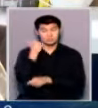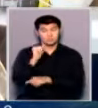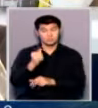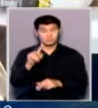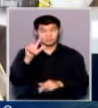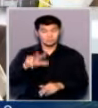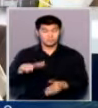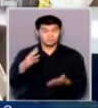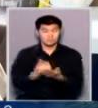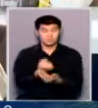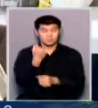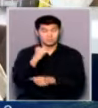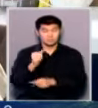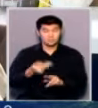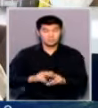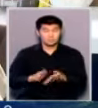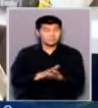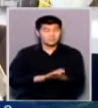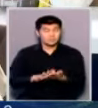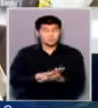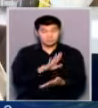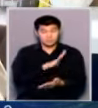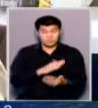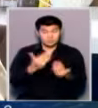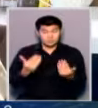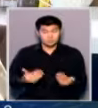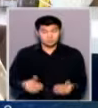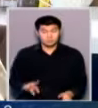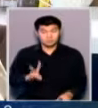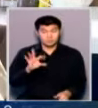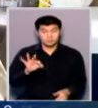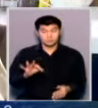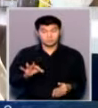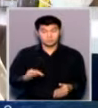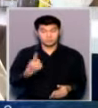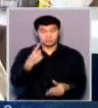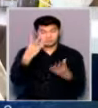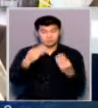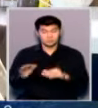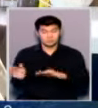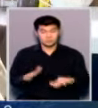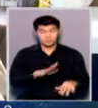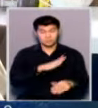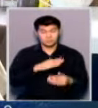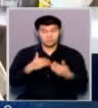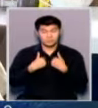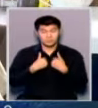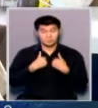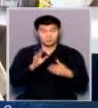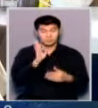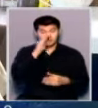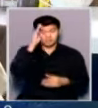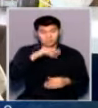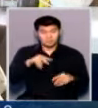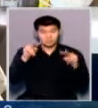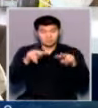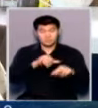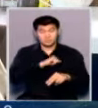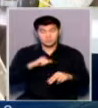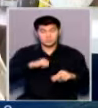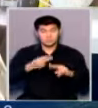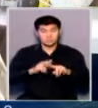болмаса үшінші, екінші орынға ілінгіміз келді. Бірақ бір-екі күн өткен соң мен атана болып жаңағы бәрін өзім көрдім